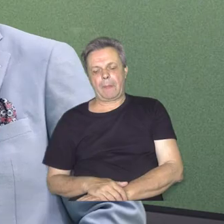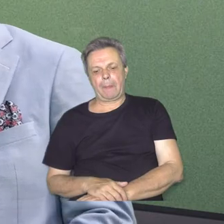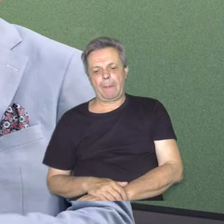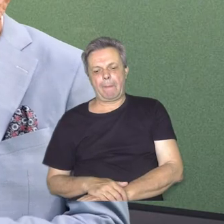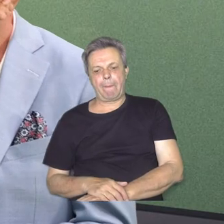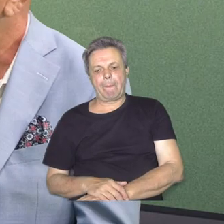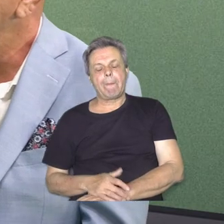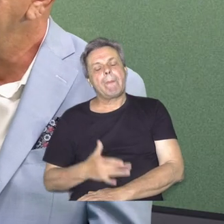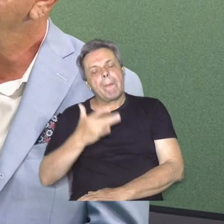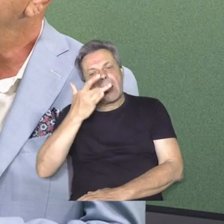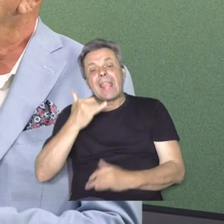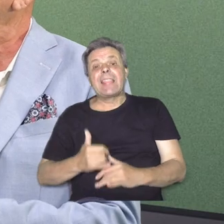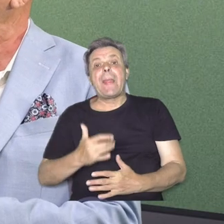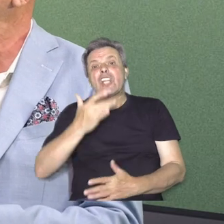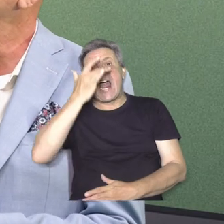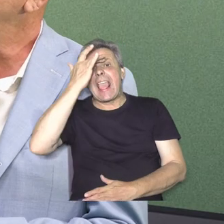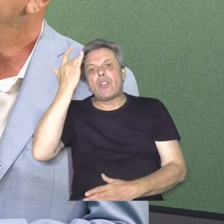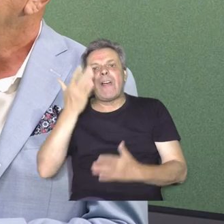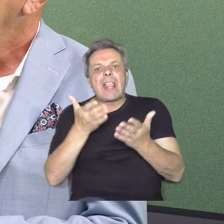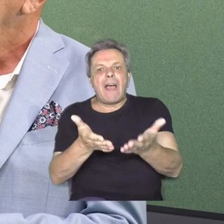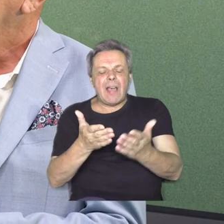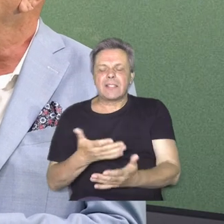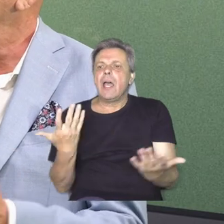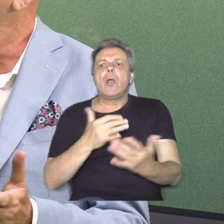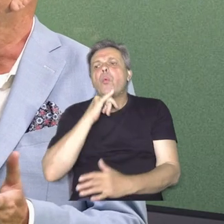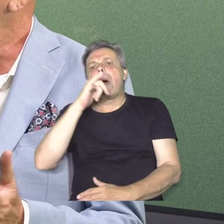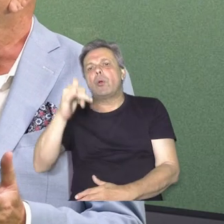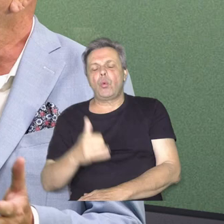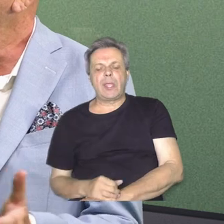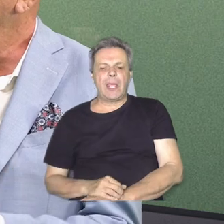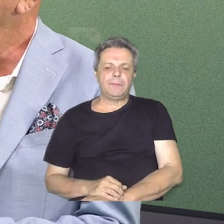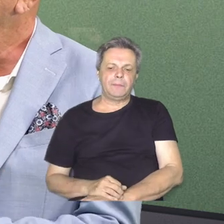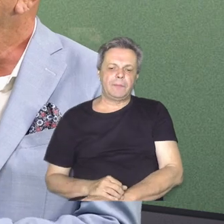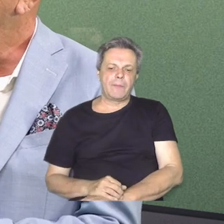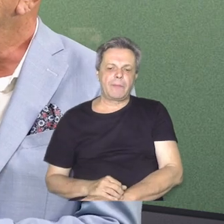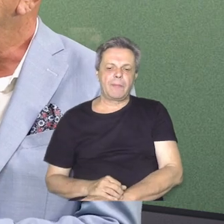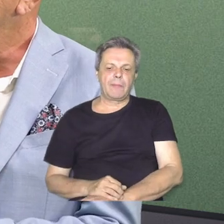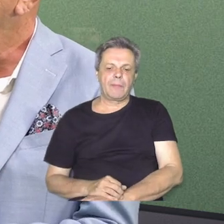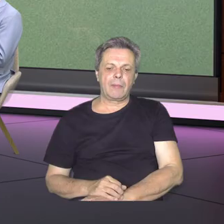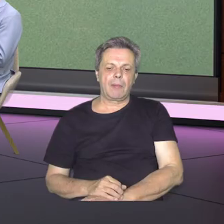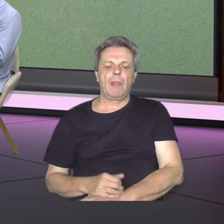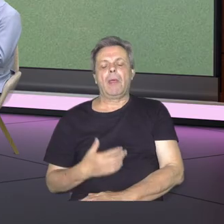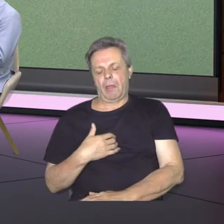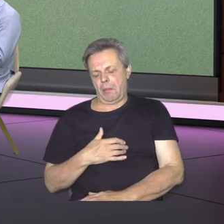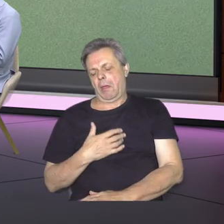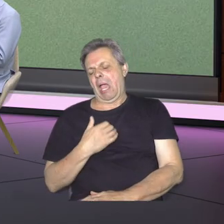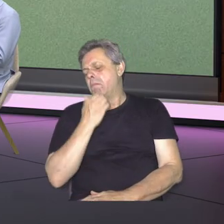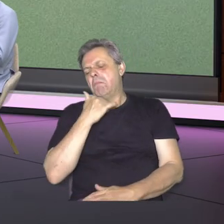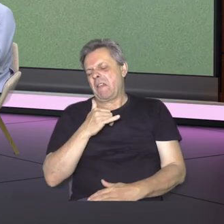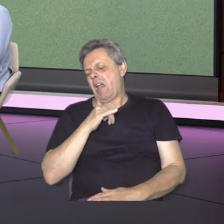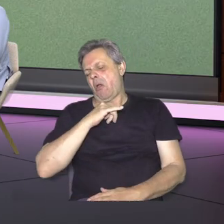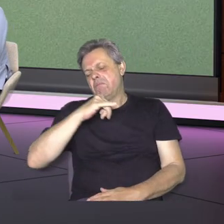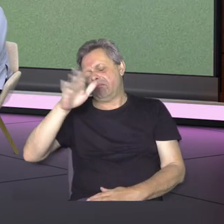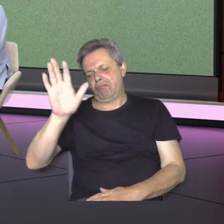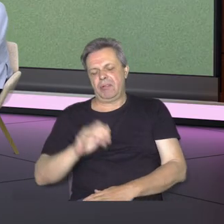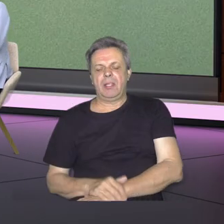A recite ova ljetovanja danas? Kamo idete? Nešto privatno ili koristite još neke... Privatno. Čisto privatno.